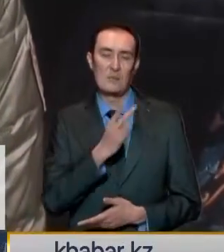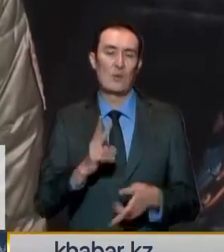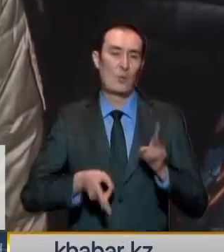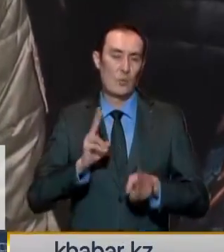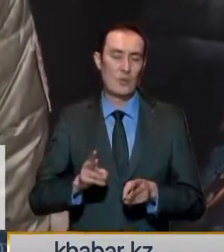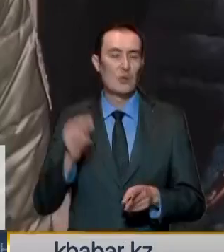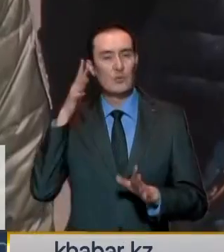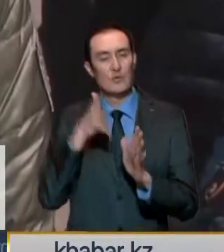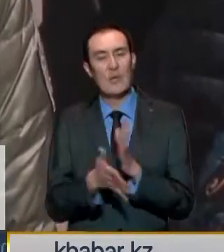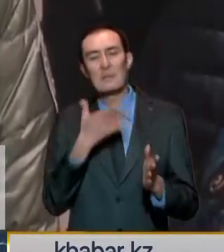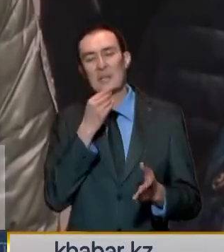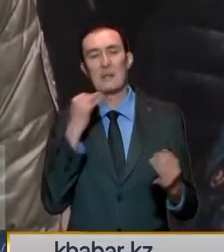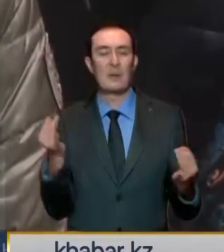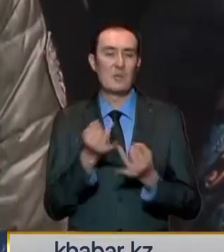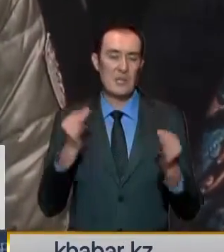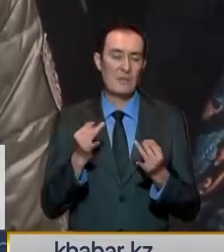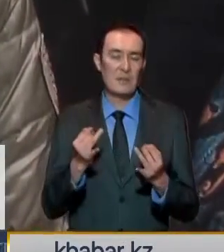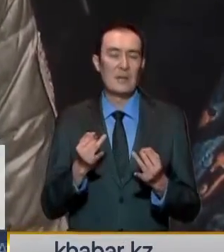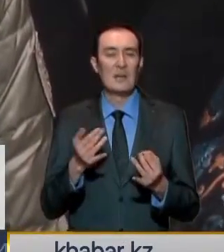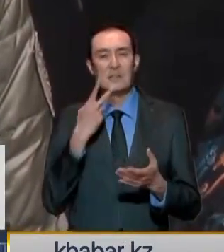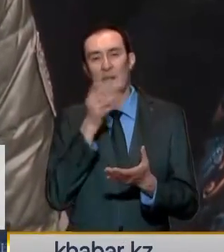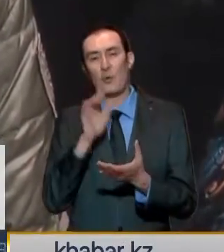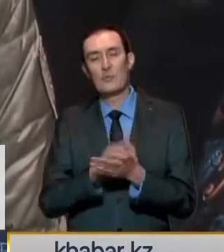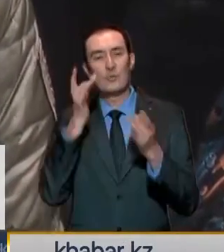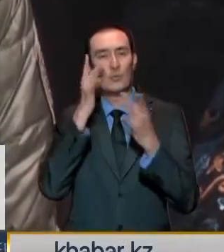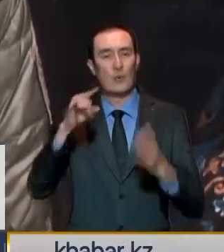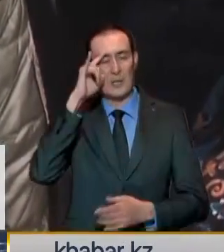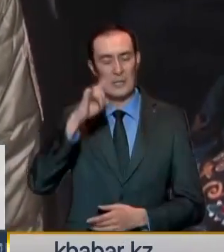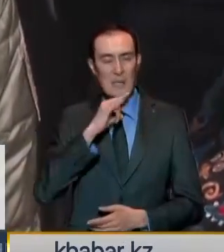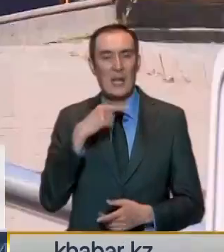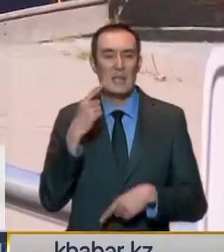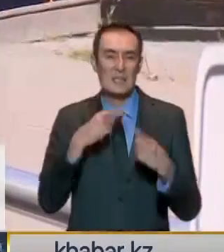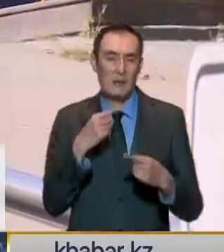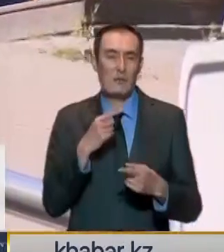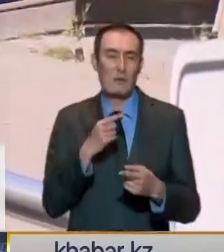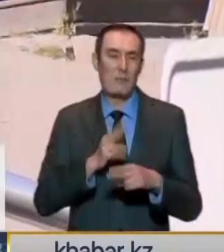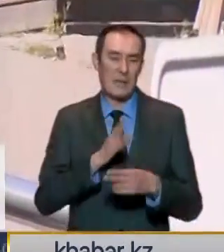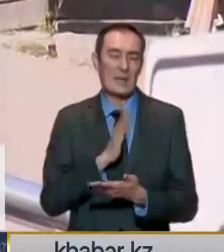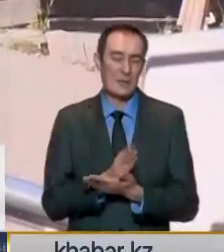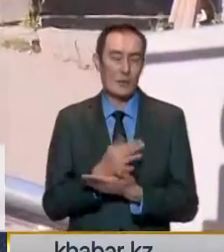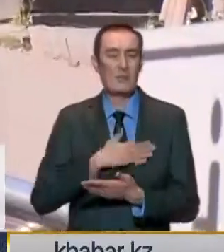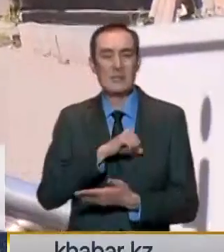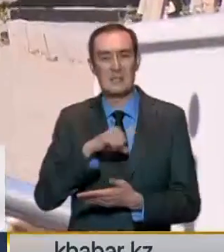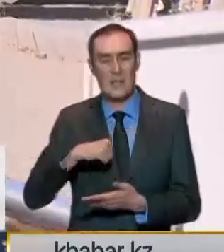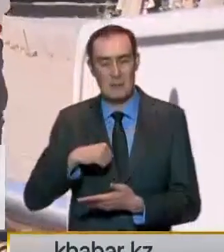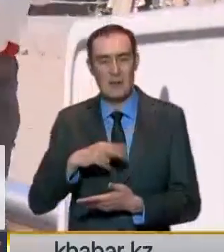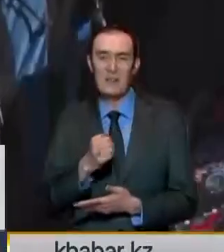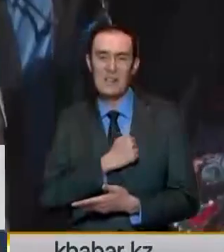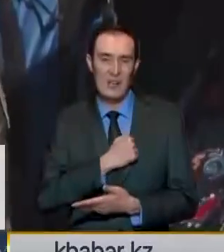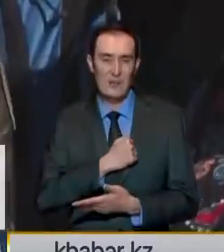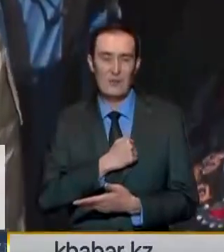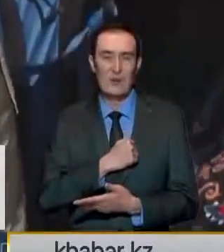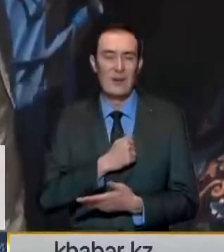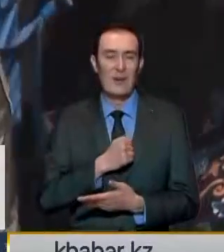кухней, изучаем достопримечательности и знакомимся с культурой Казахстана. Языковой барьер, конечно, есть, но и мы сами, к сожалению, не так